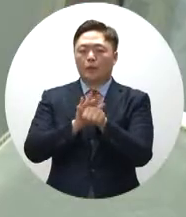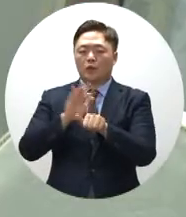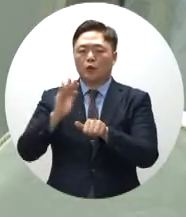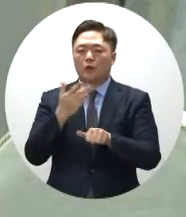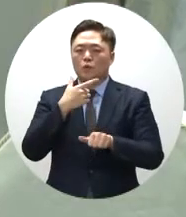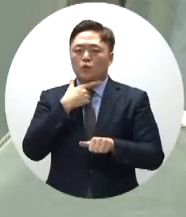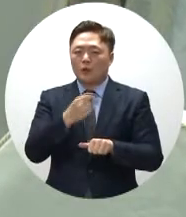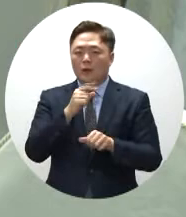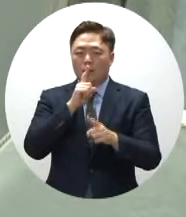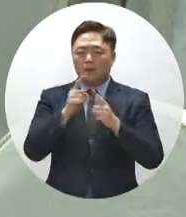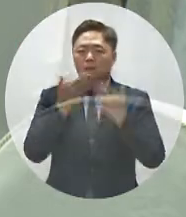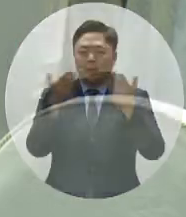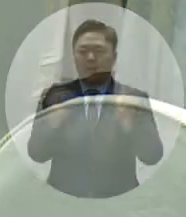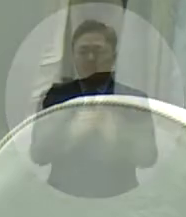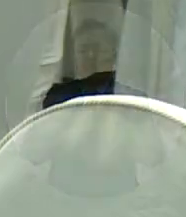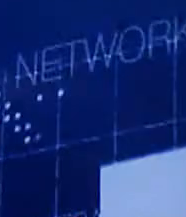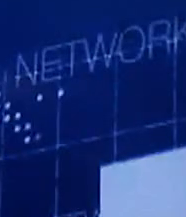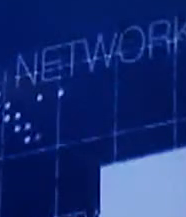도움이 되었으면 한다고 말했습니다.